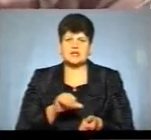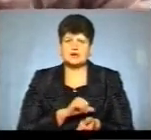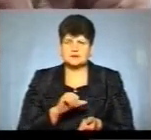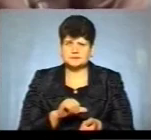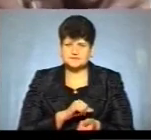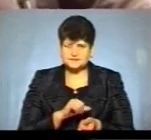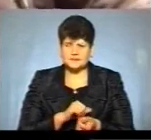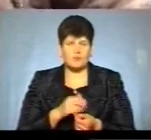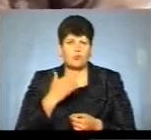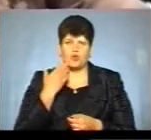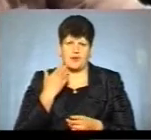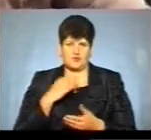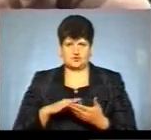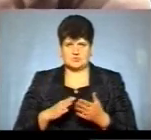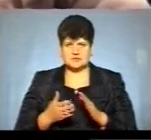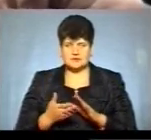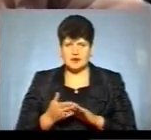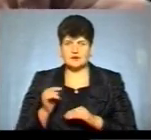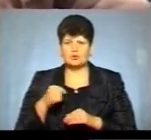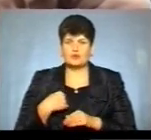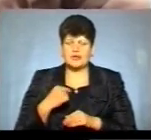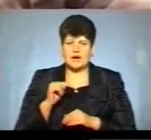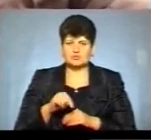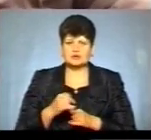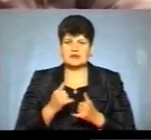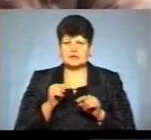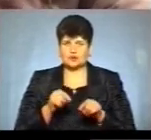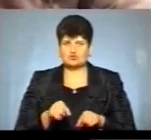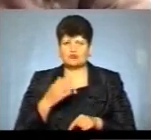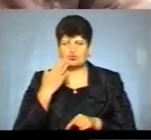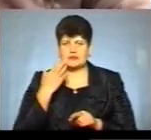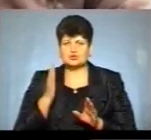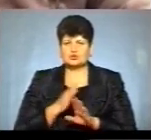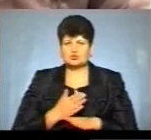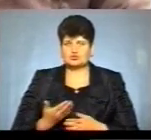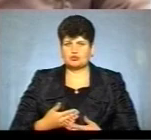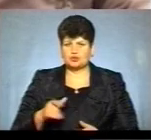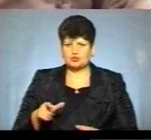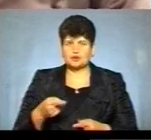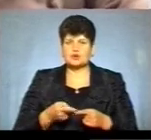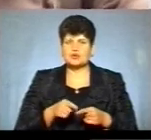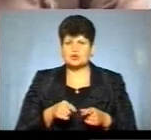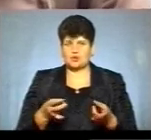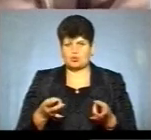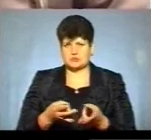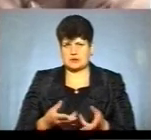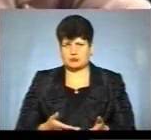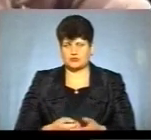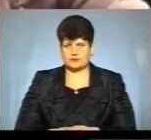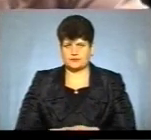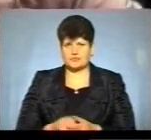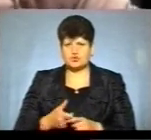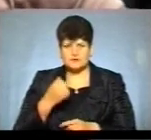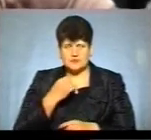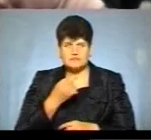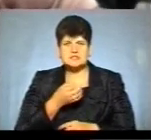значно полегшує ці стани. Тому я тут для того, щоб полегшити долю людей, які цього потребують. Дуже вам дякую.